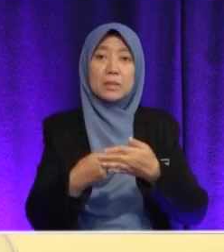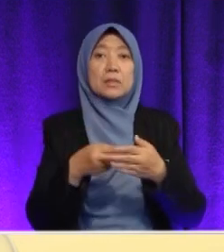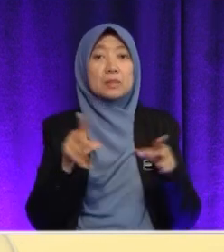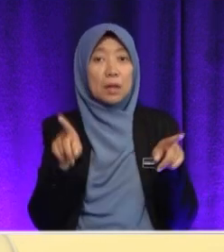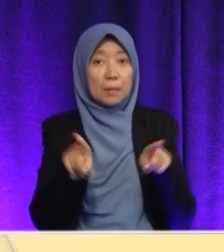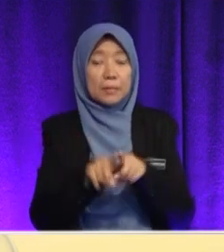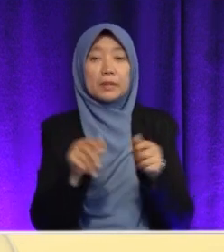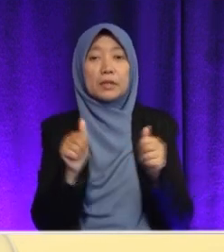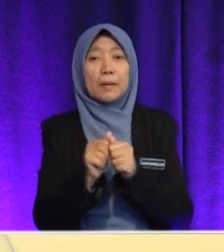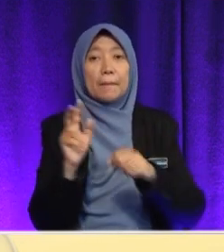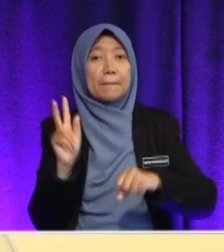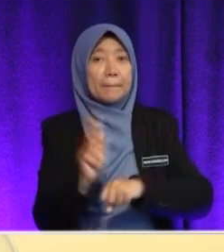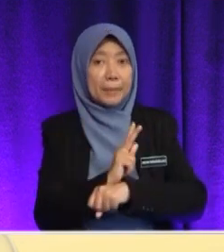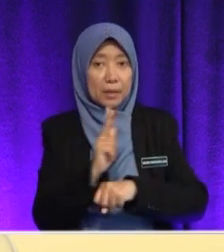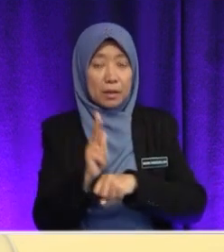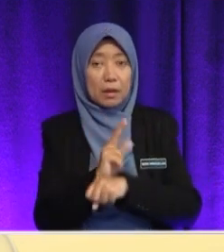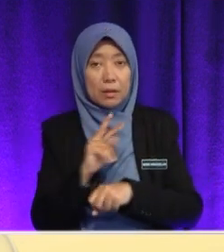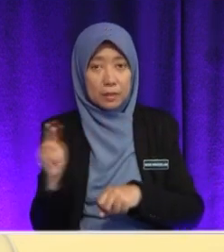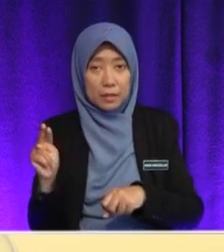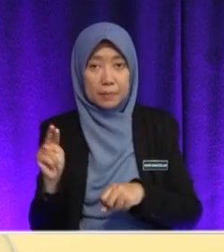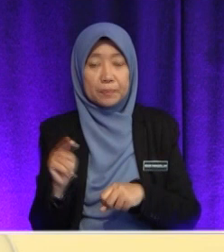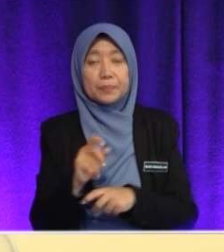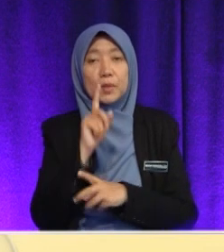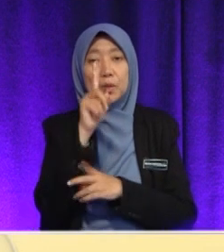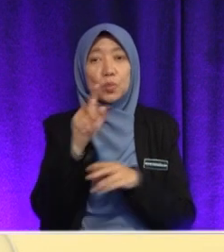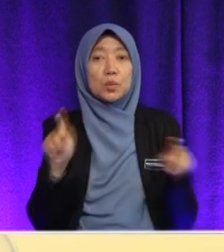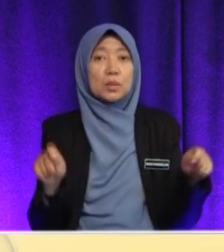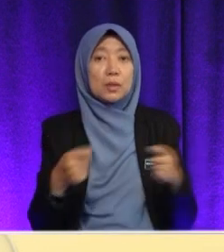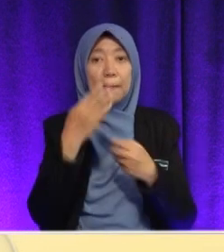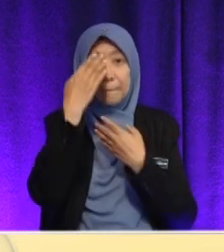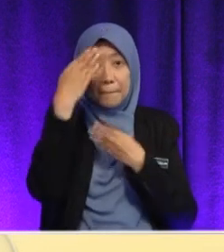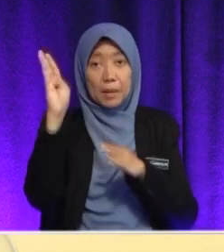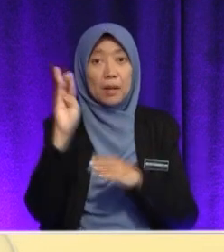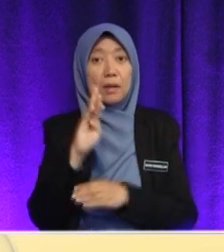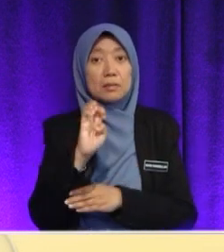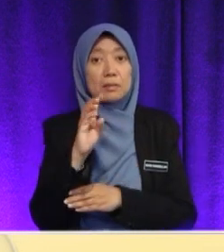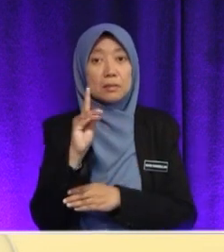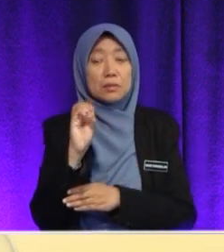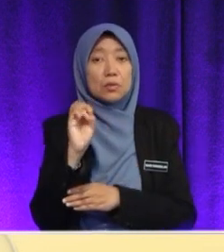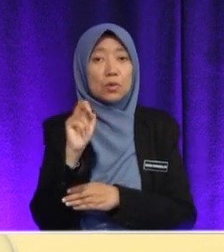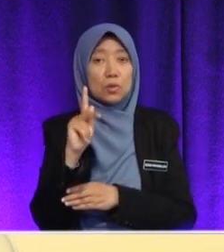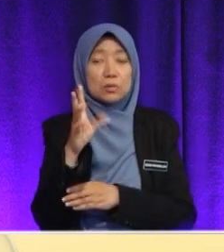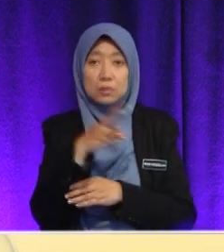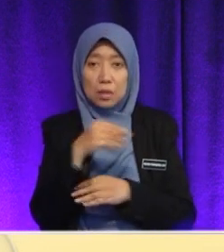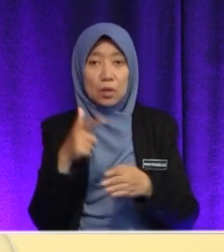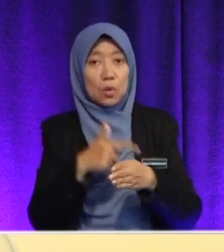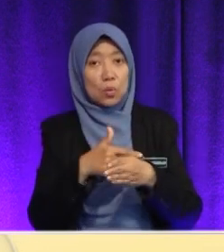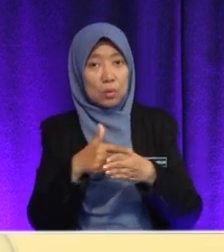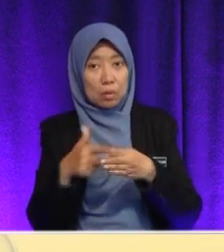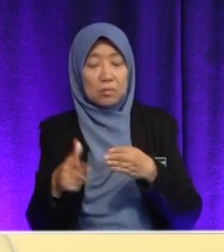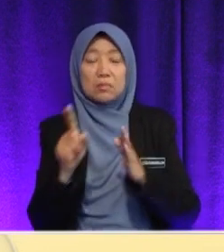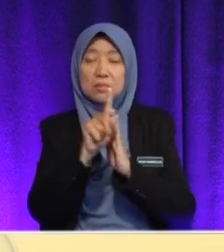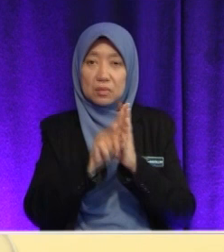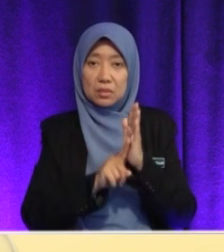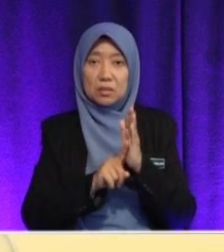dimana kaki San logam ini adalah suatu tindak balas redoks Oke dan Logam ini dioksida akan secara